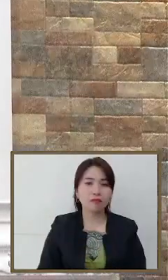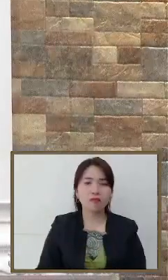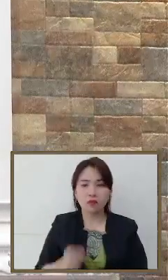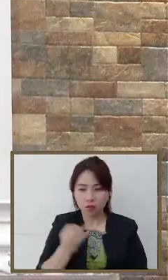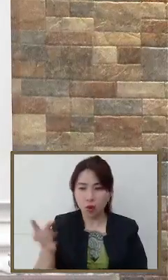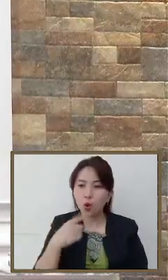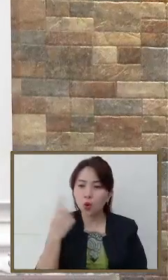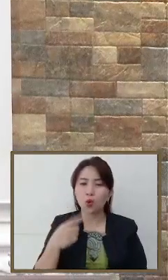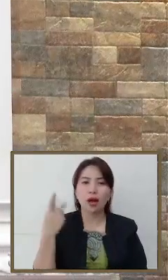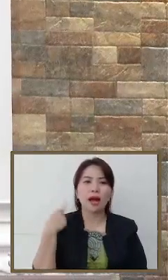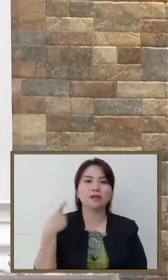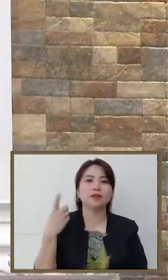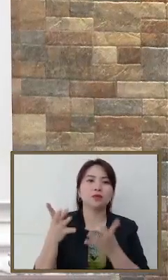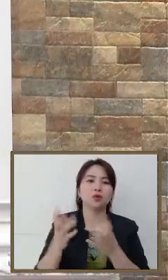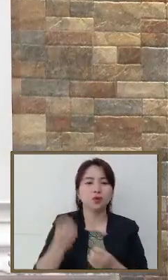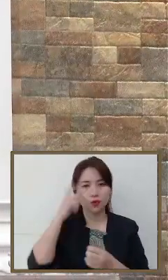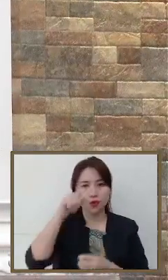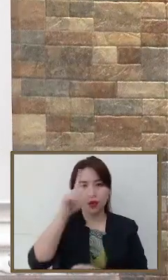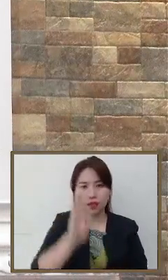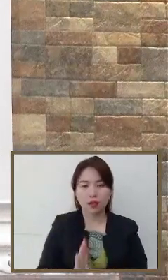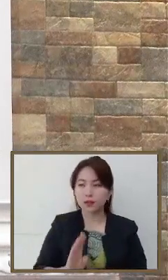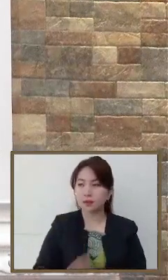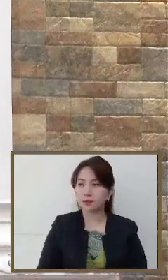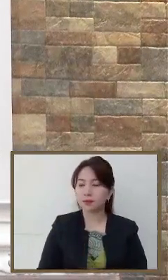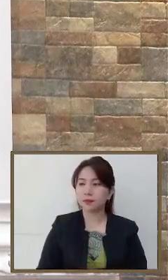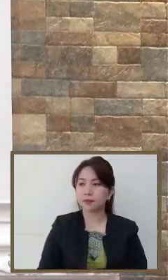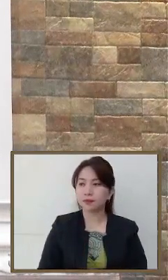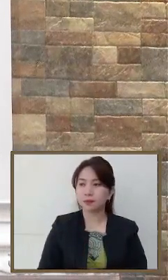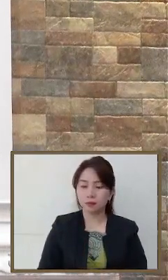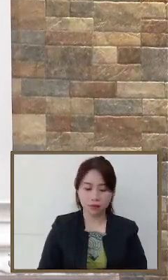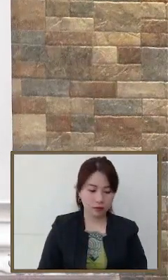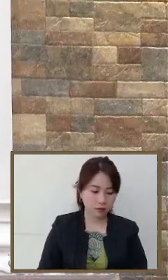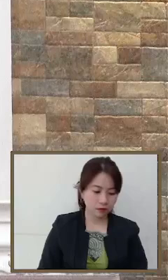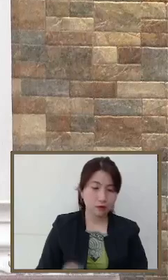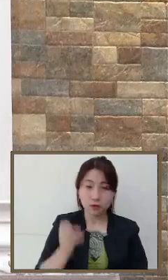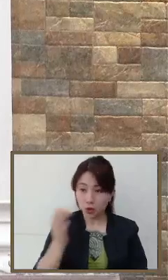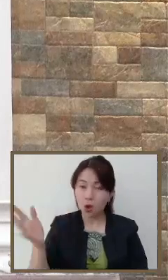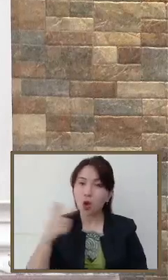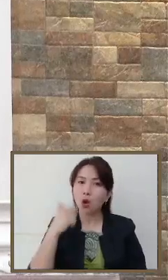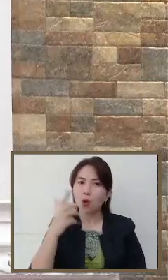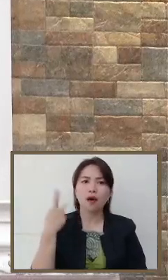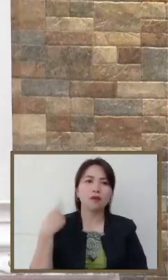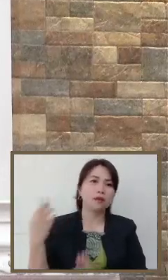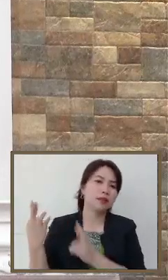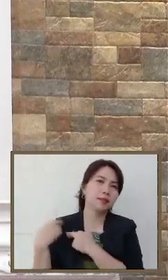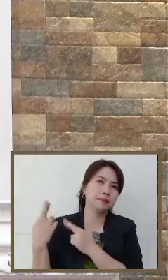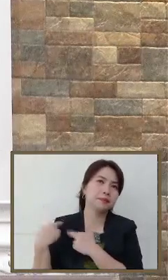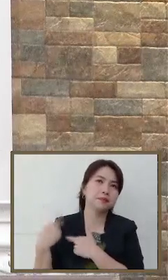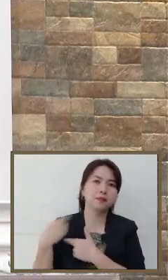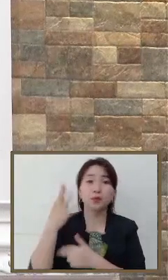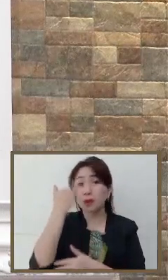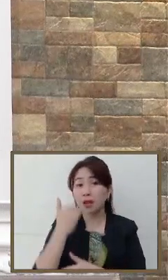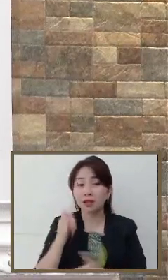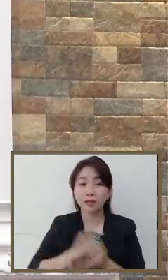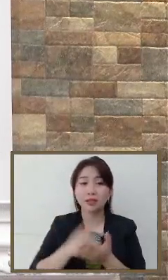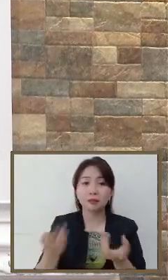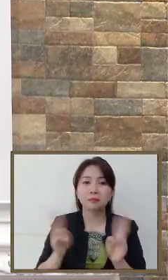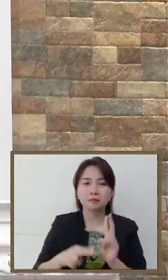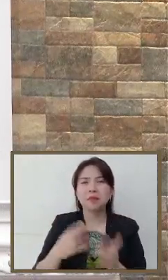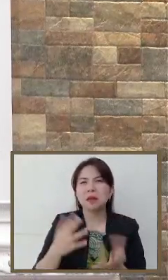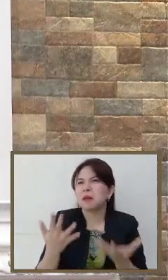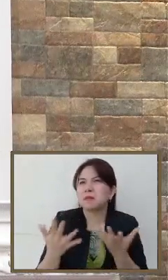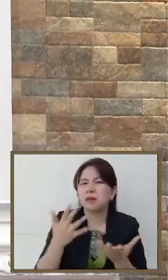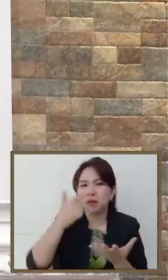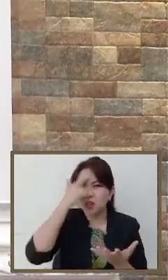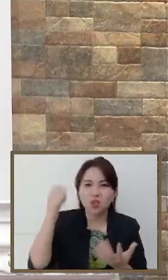Diyos yung meron pang Ministry yung meron pang responsibility bakit ganon sa kadila ng maaring yung una